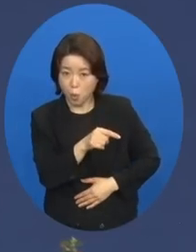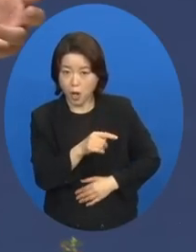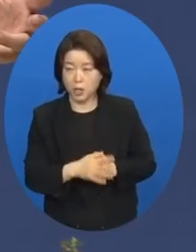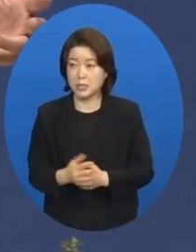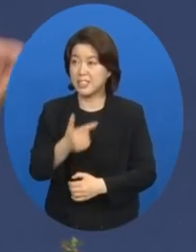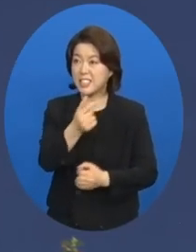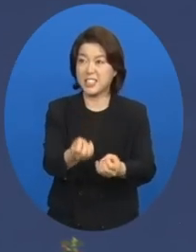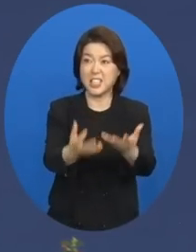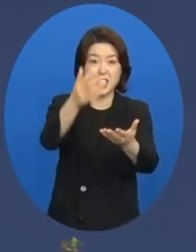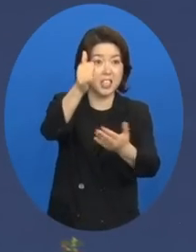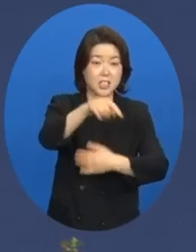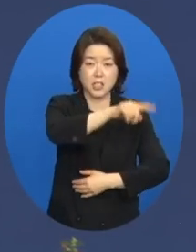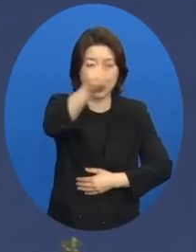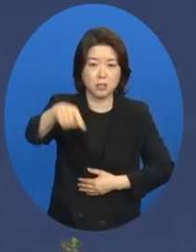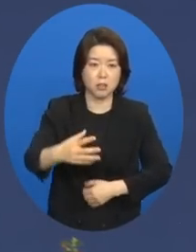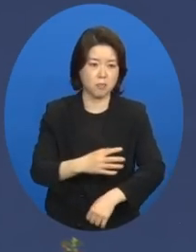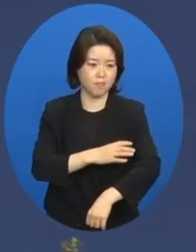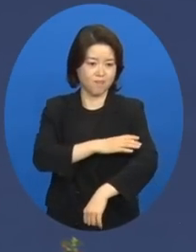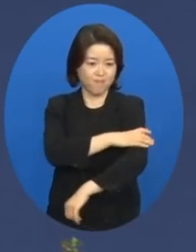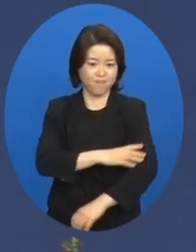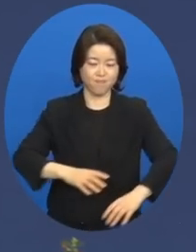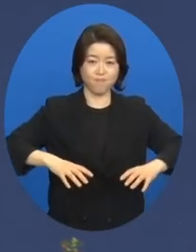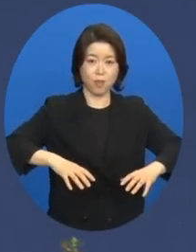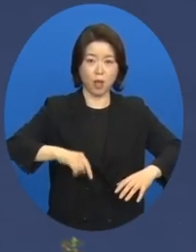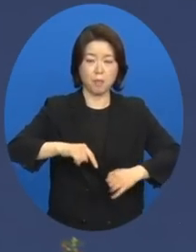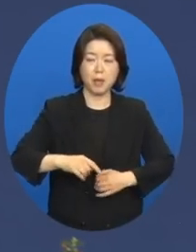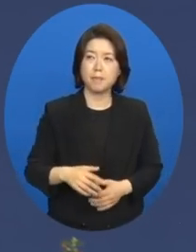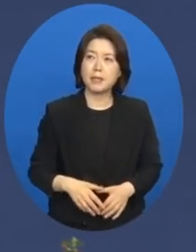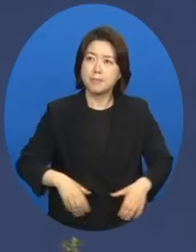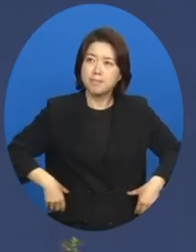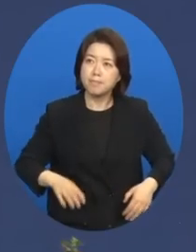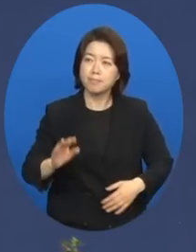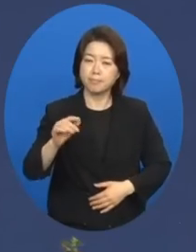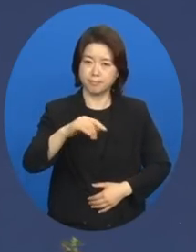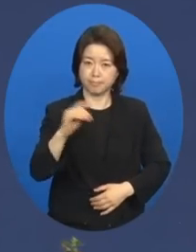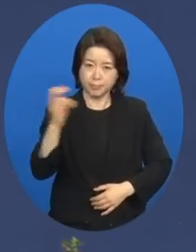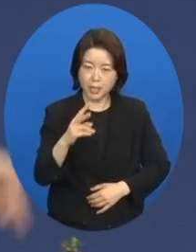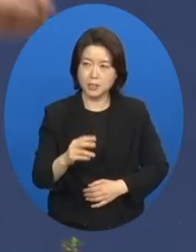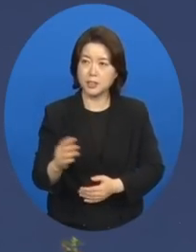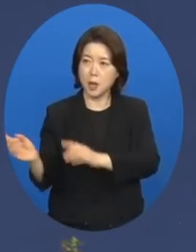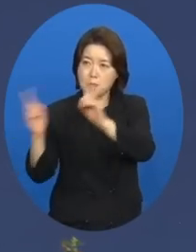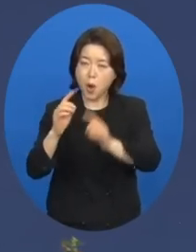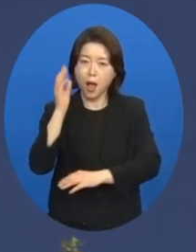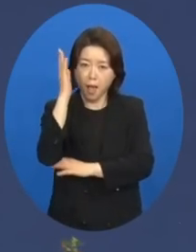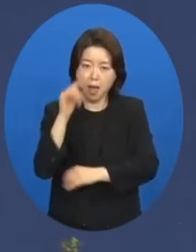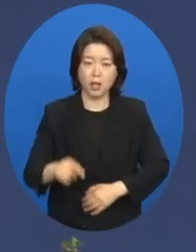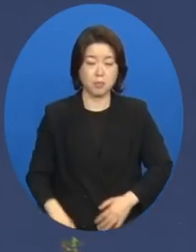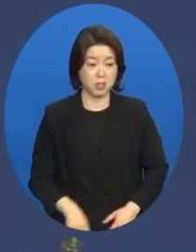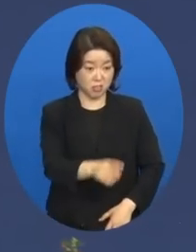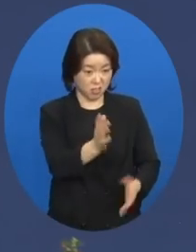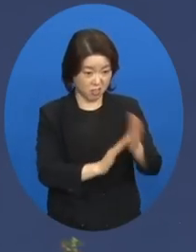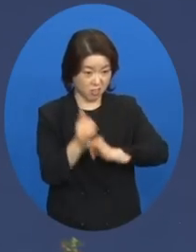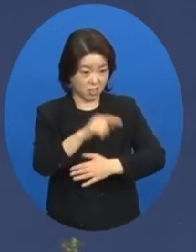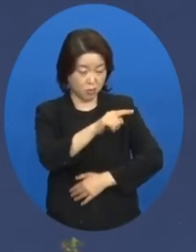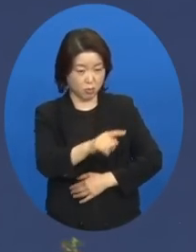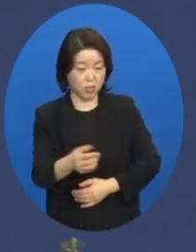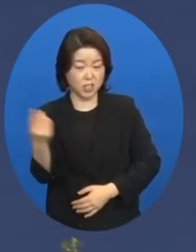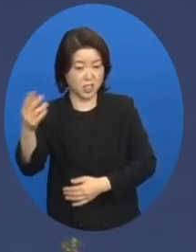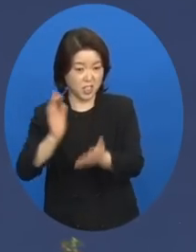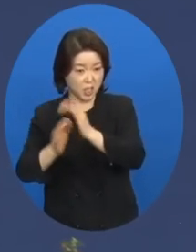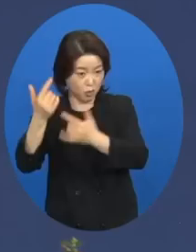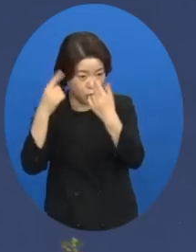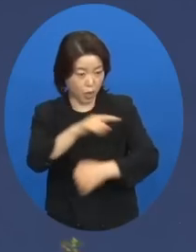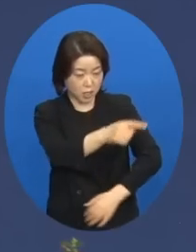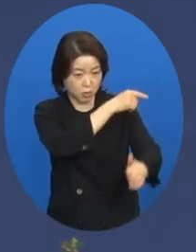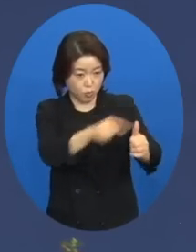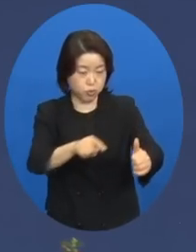대제사장들과 어마어마한 위세 앞에서 주눅들지 않고 다시 부활 얘기하면 예수 얘기하면 똑같이 네 스승처럼 죽여버리고